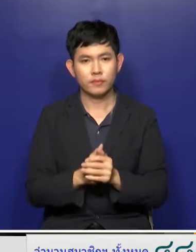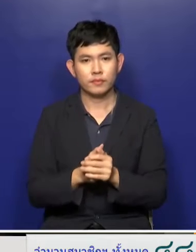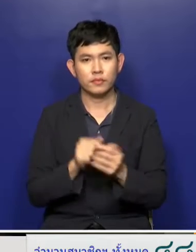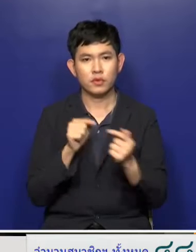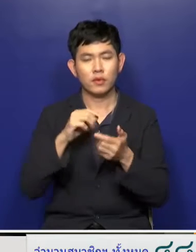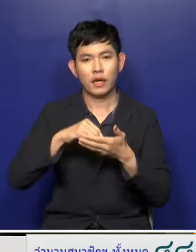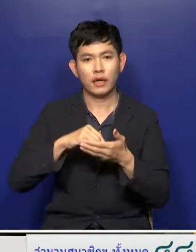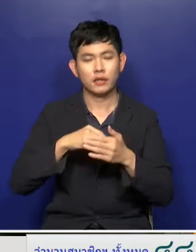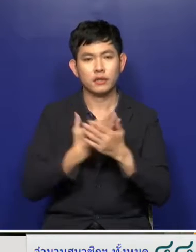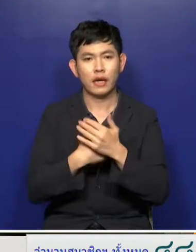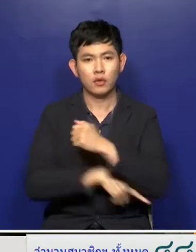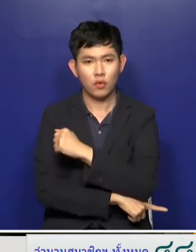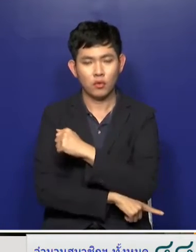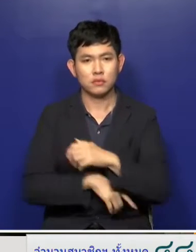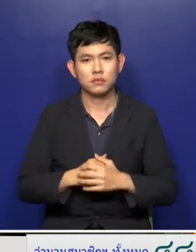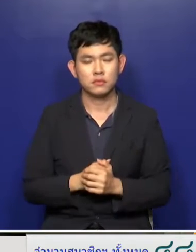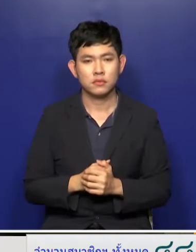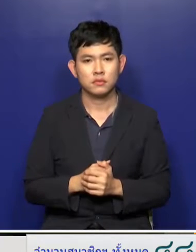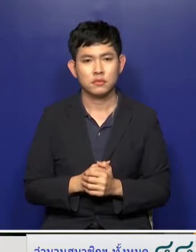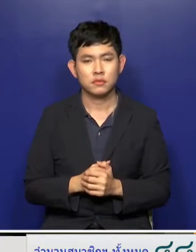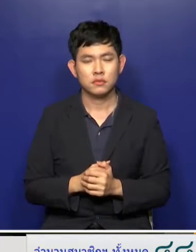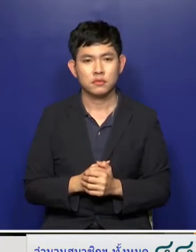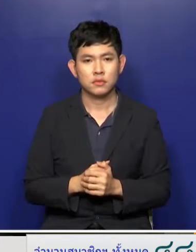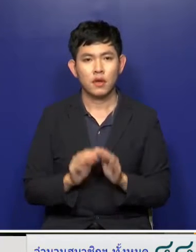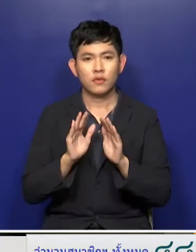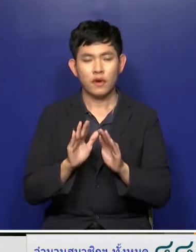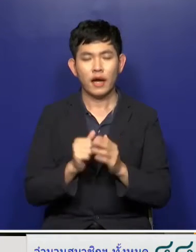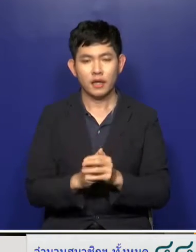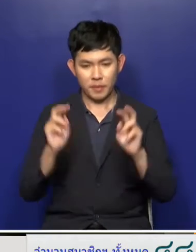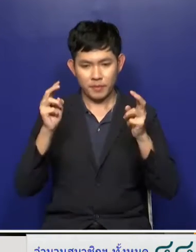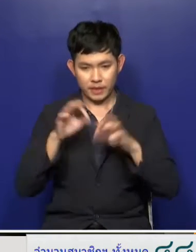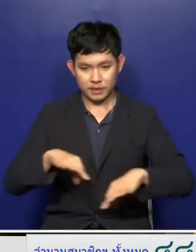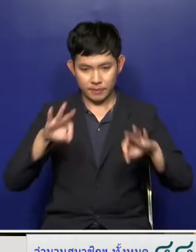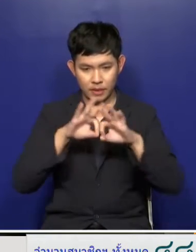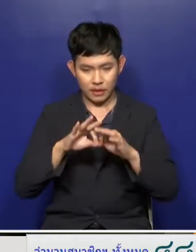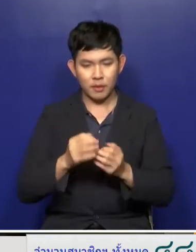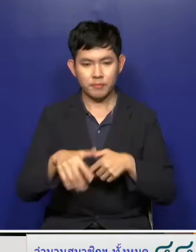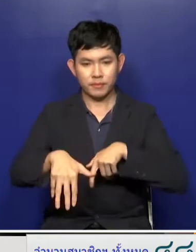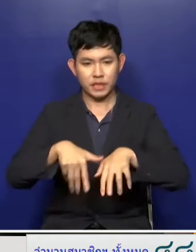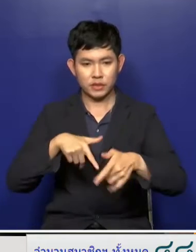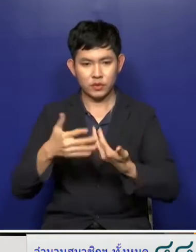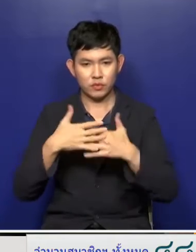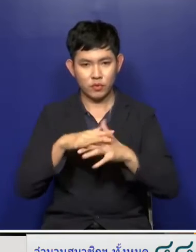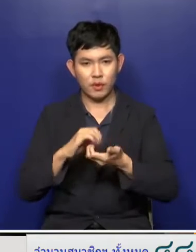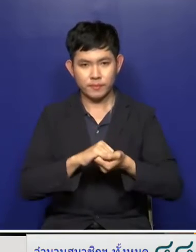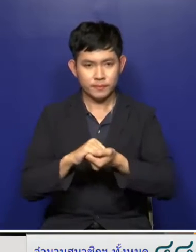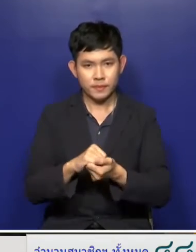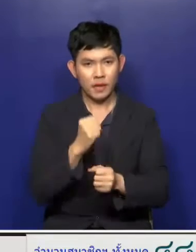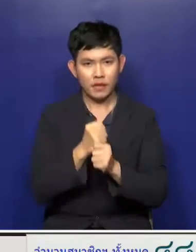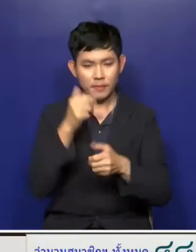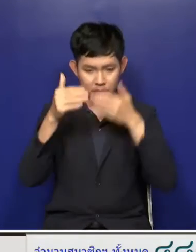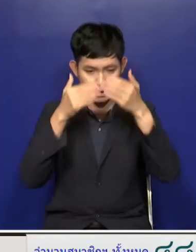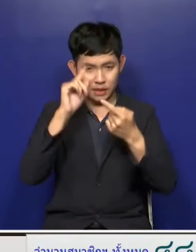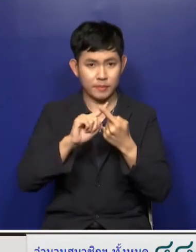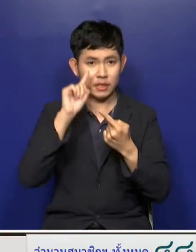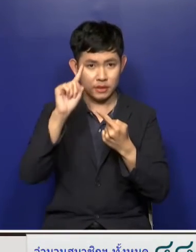จหลิ ก็คือว่าผมอยากให้ท่านเน้นเรื่องการมีส่วรวมของ Marcia Chwhyซึท่านเขียเป็ฟจกรรมแรก